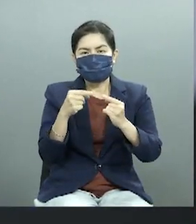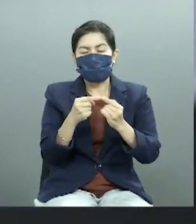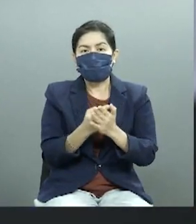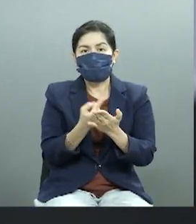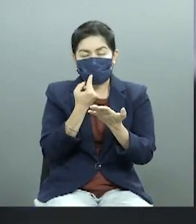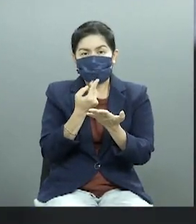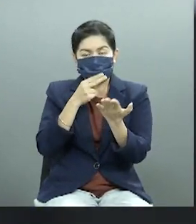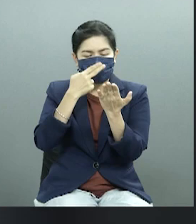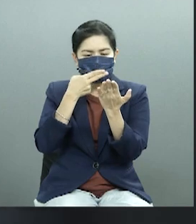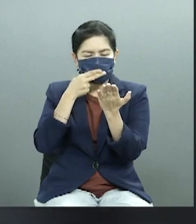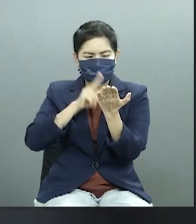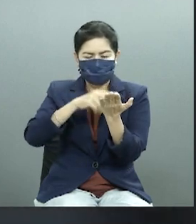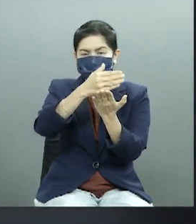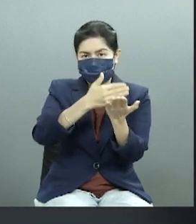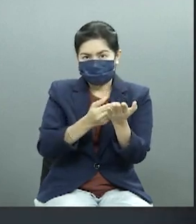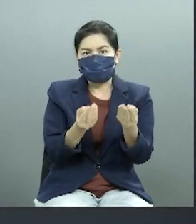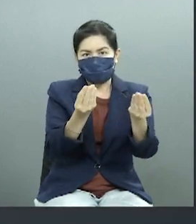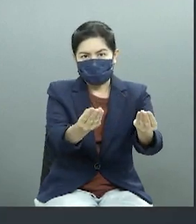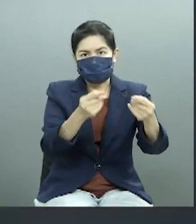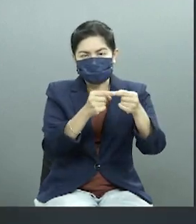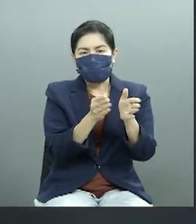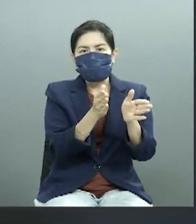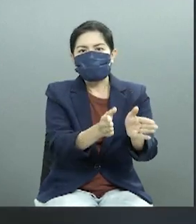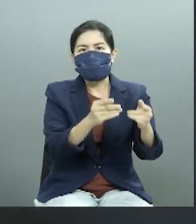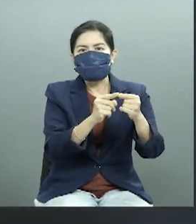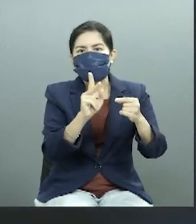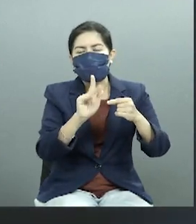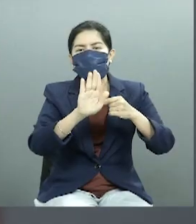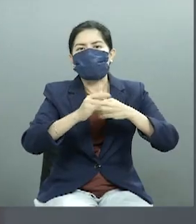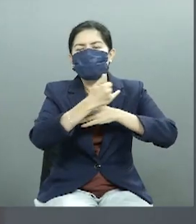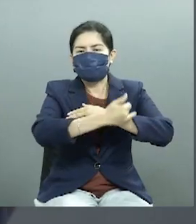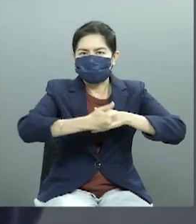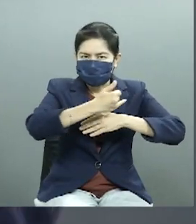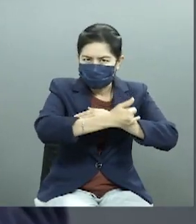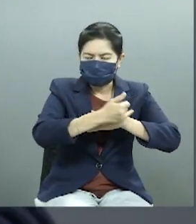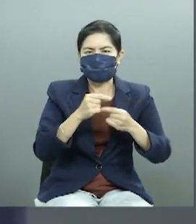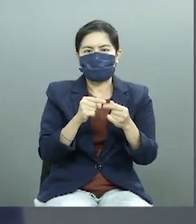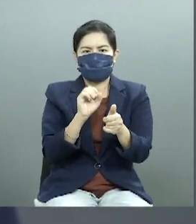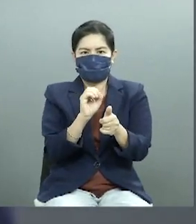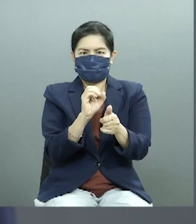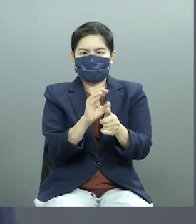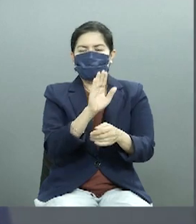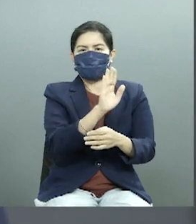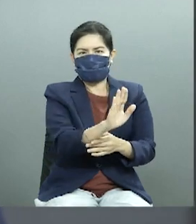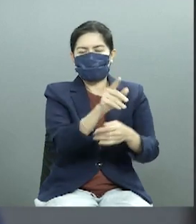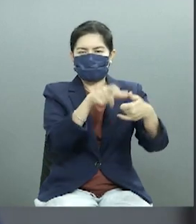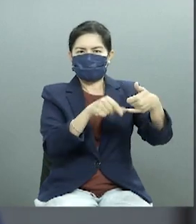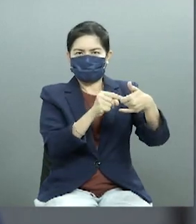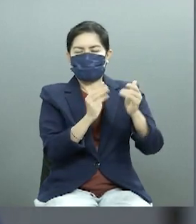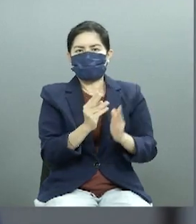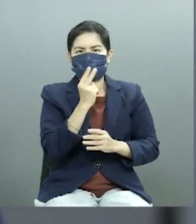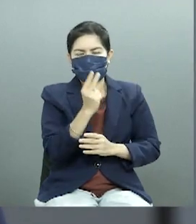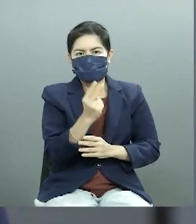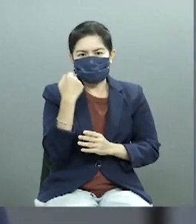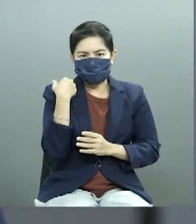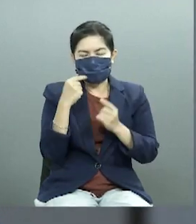คิดเห็นนี้ไปถึงทีมข่าวต่างประเทศของไทย PBS เรียบร้อยแล้วนะครับและข้อเสนอแนะของคุณวุฒิชัยจะนำไปใช้ประโยชน์ต่ออย่าง